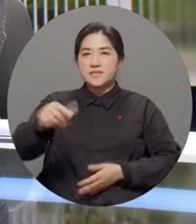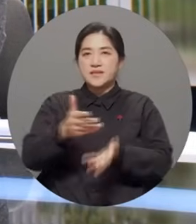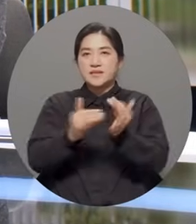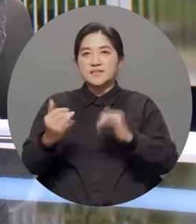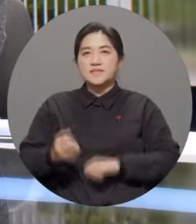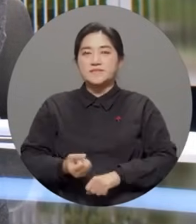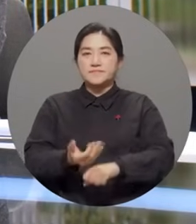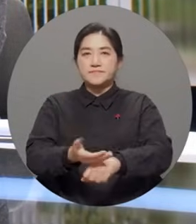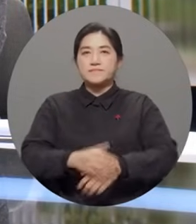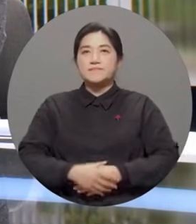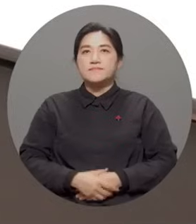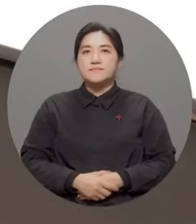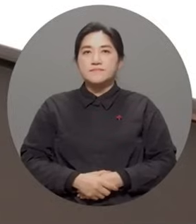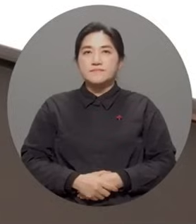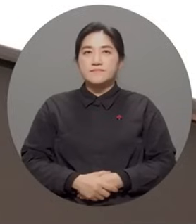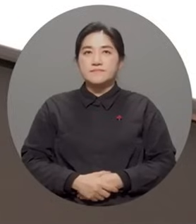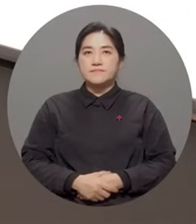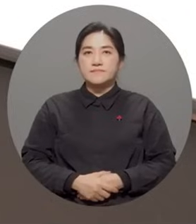취재했습니다.